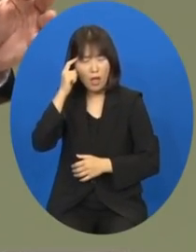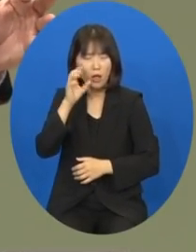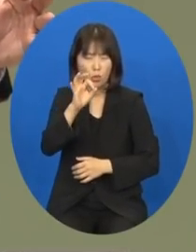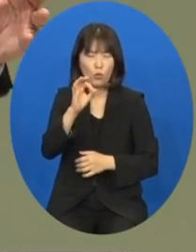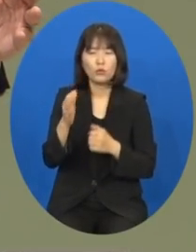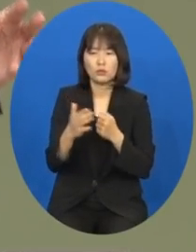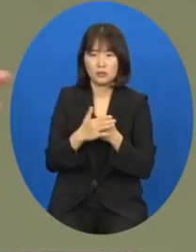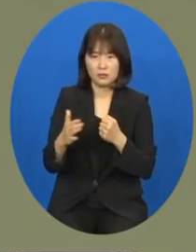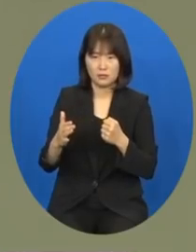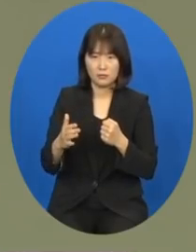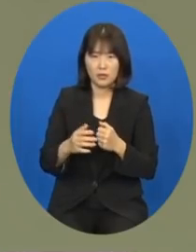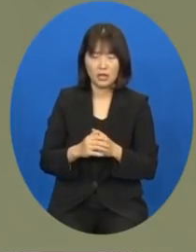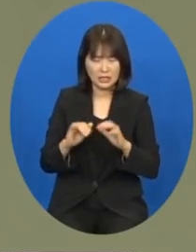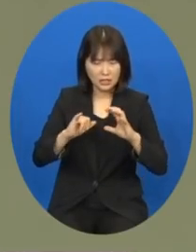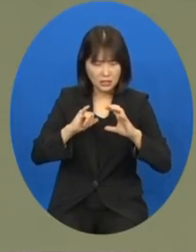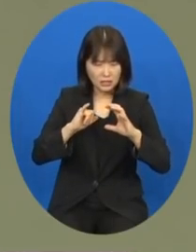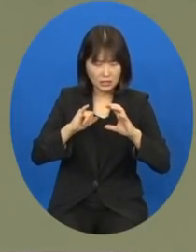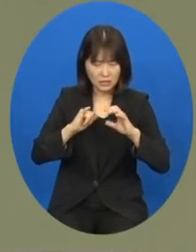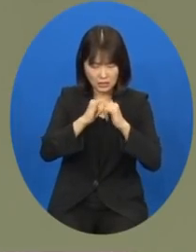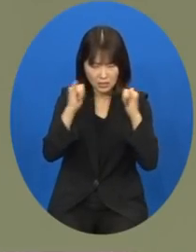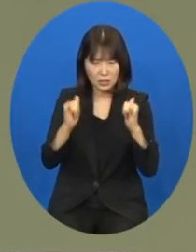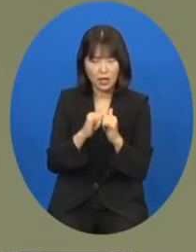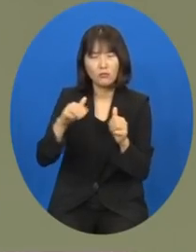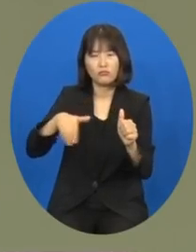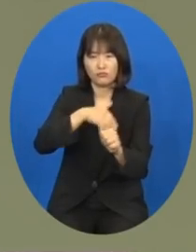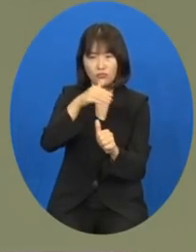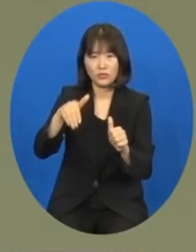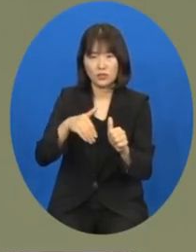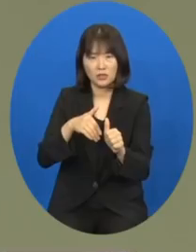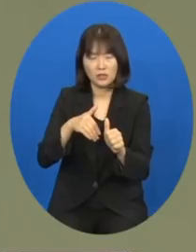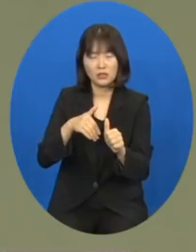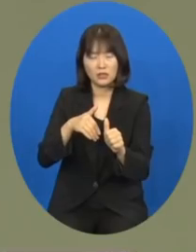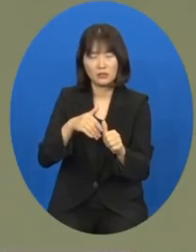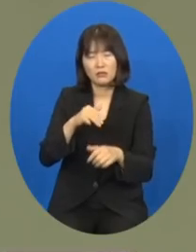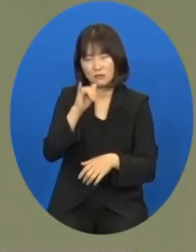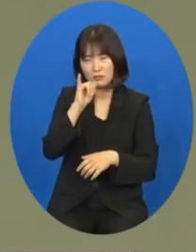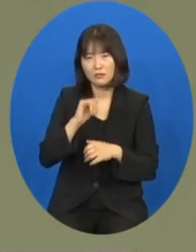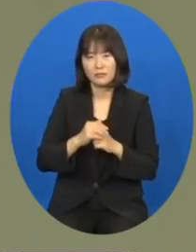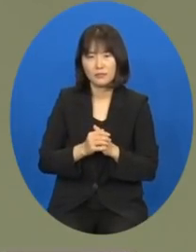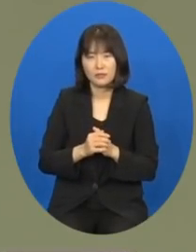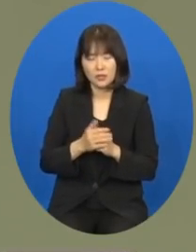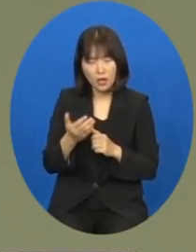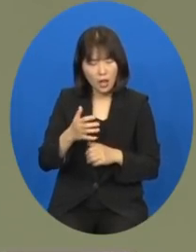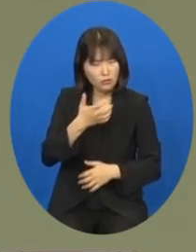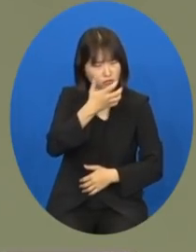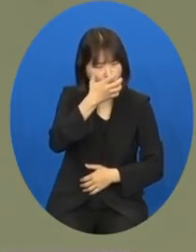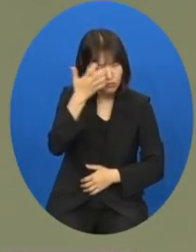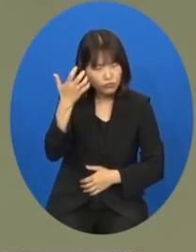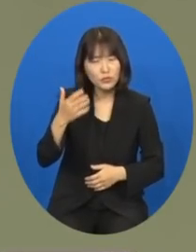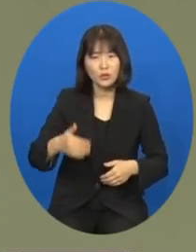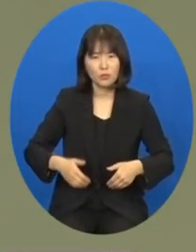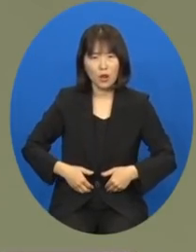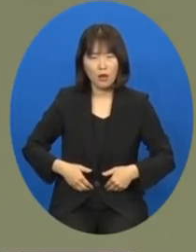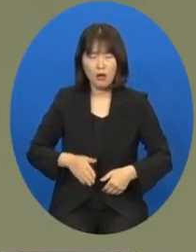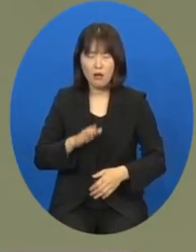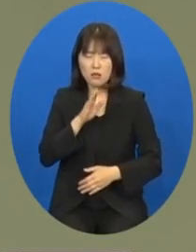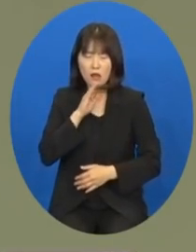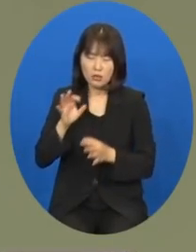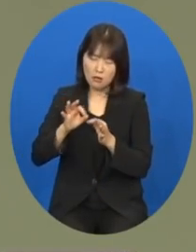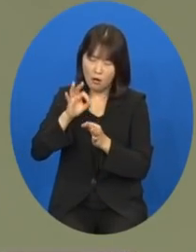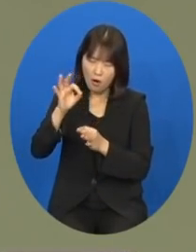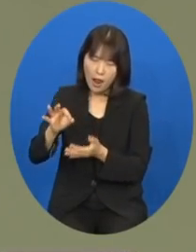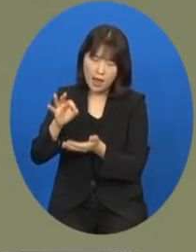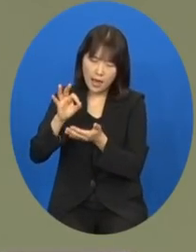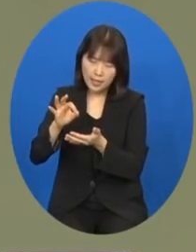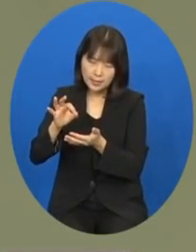사회가 그렇게 만들어 가고 있는 건지는 몰라요 그러나 꿈을 거야 되고 정말 친정은 영원한 가치를 품고 나가야 돼 그